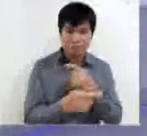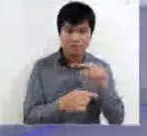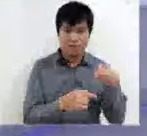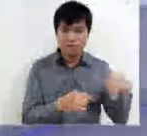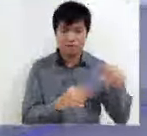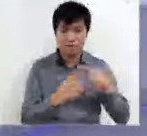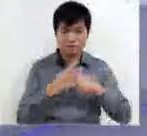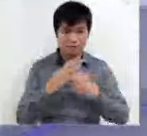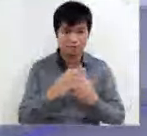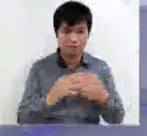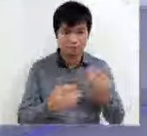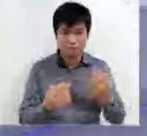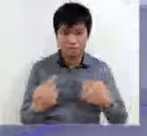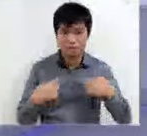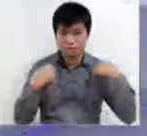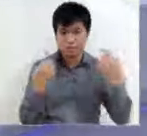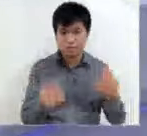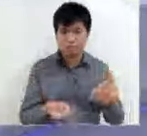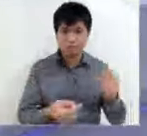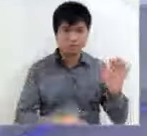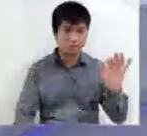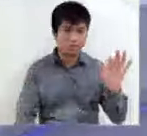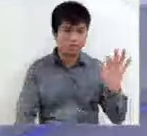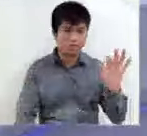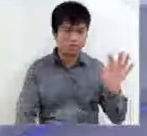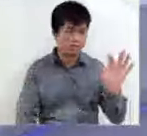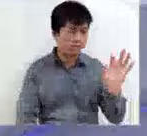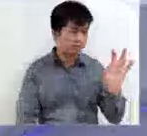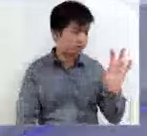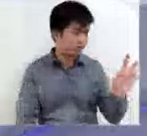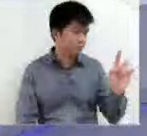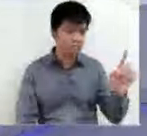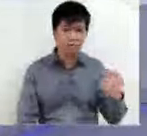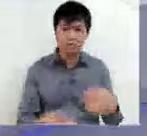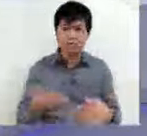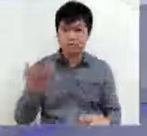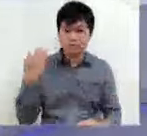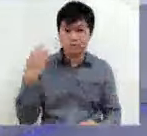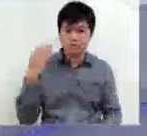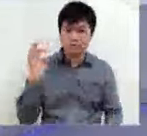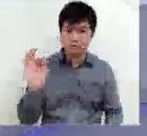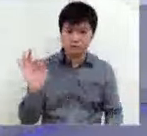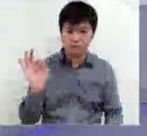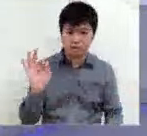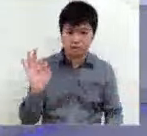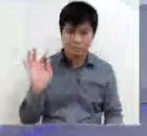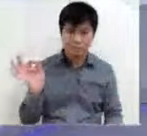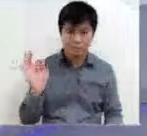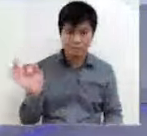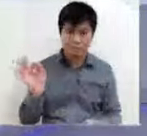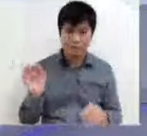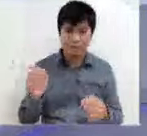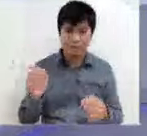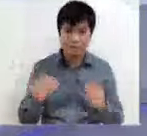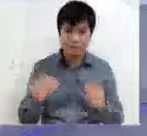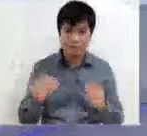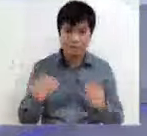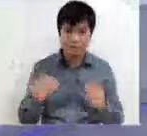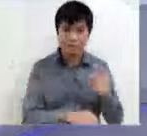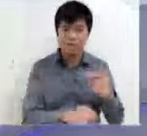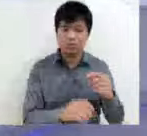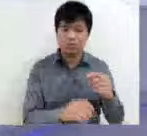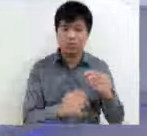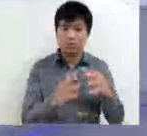noong 1971. Noong 1990 naman nang magkaroon din ng ganitong uri ng tradisyon ang Amerika dahil